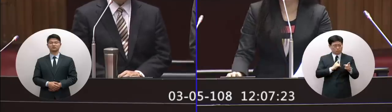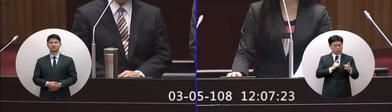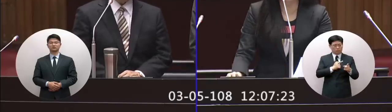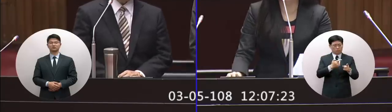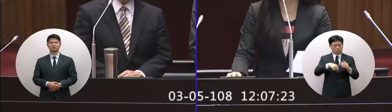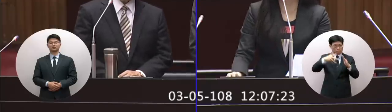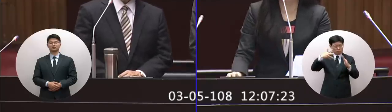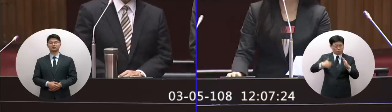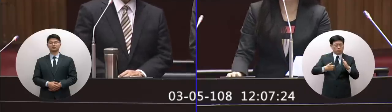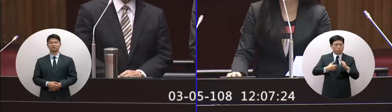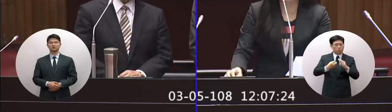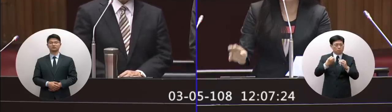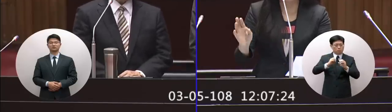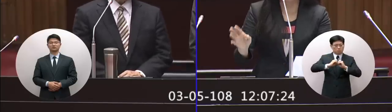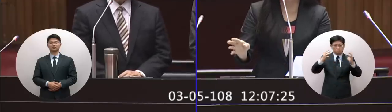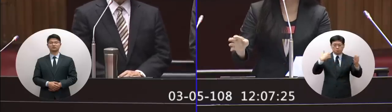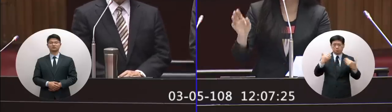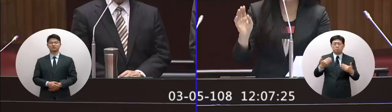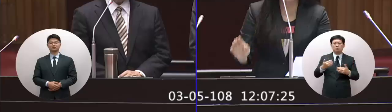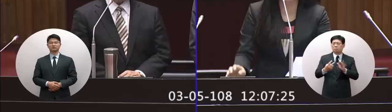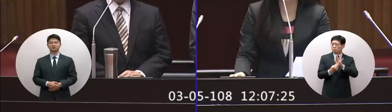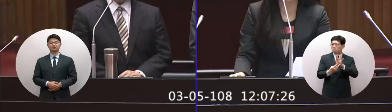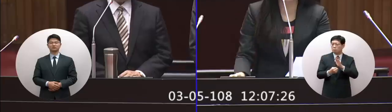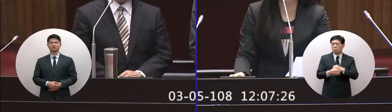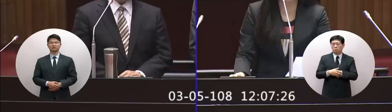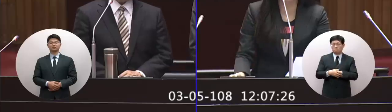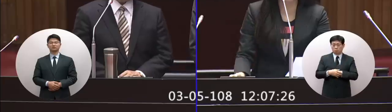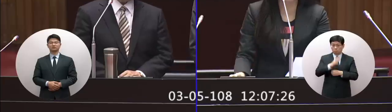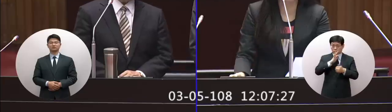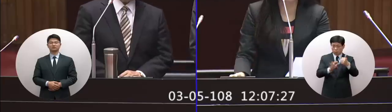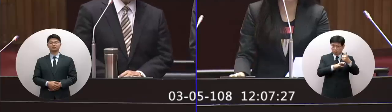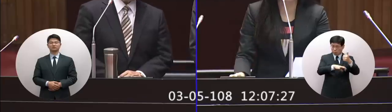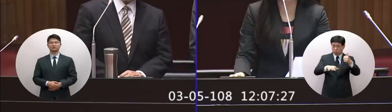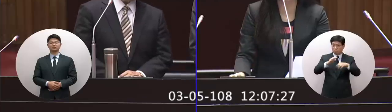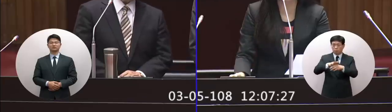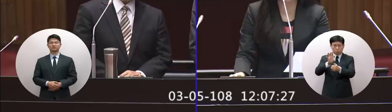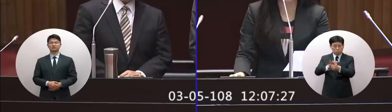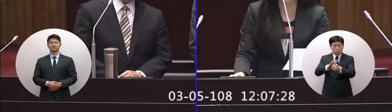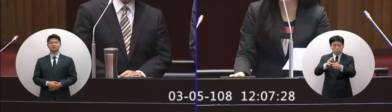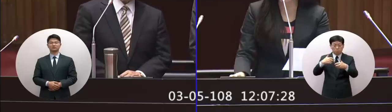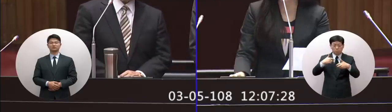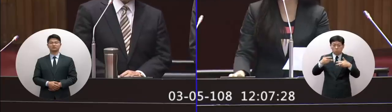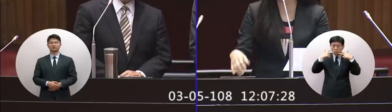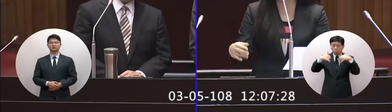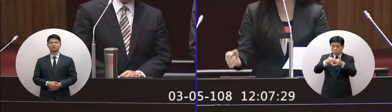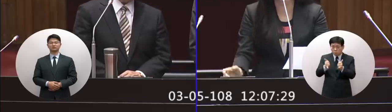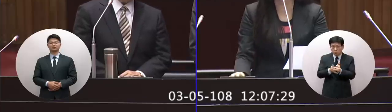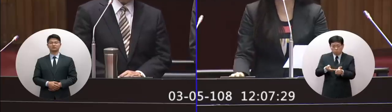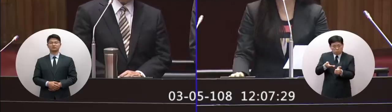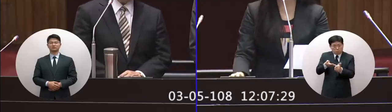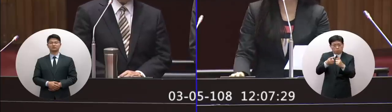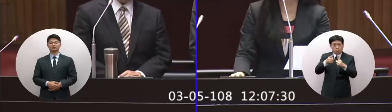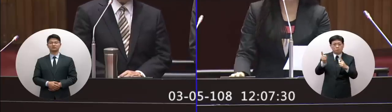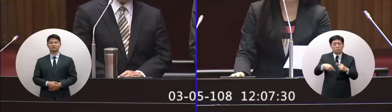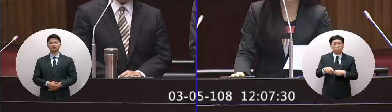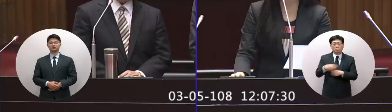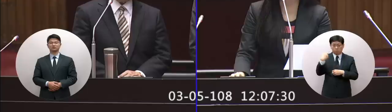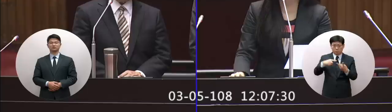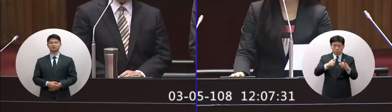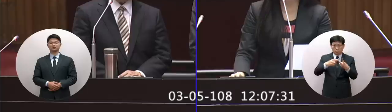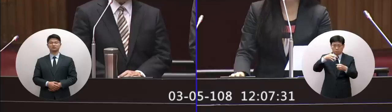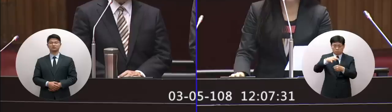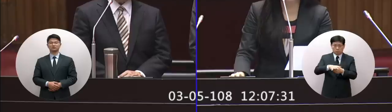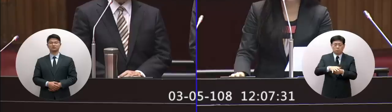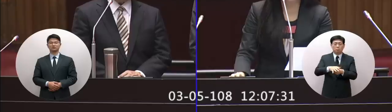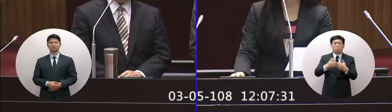明确的这个进展，好，那院长指示说，相关部会将会协助部落培育人才，刚刚也有讲过，并且提供补